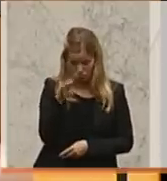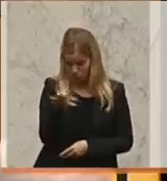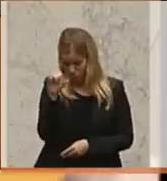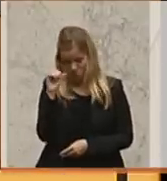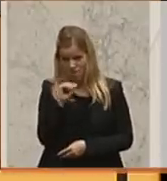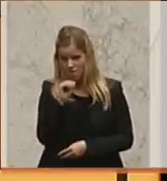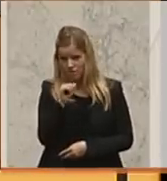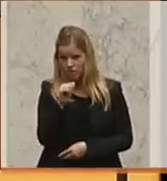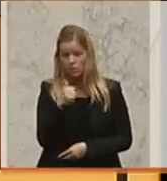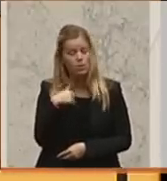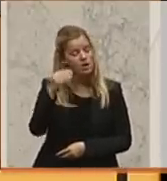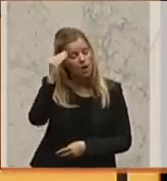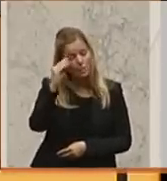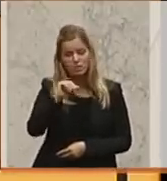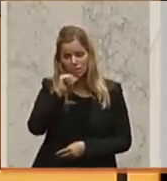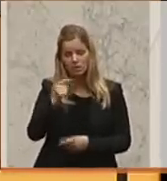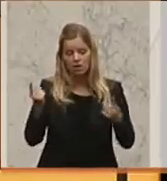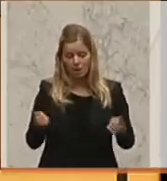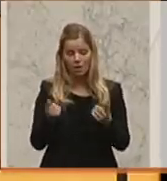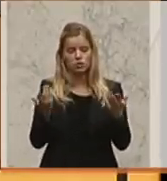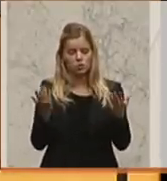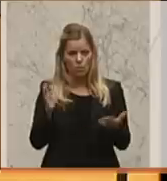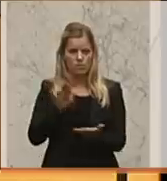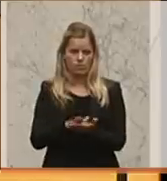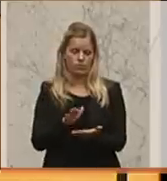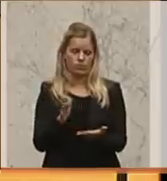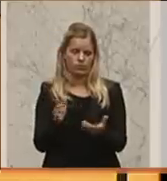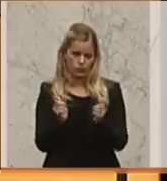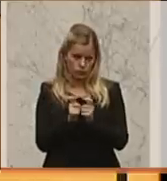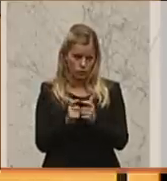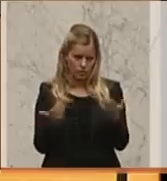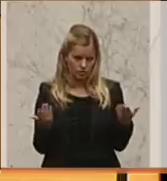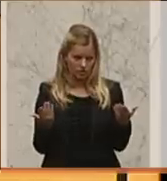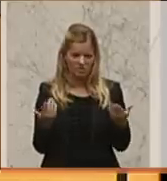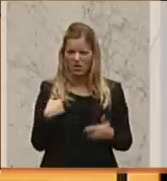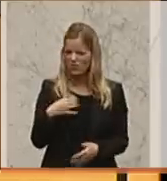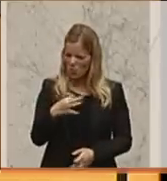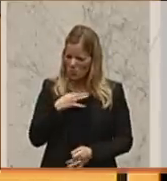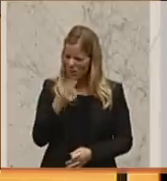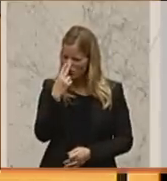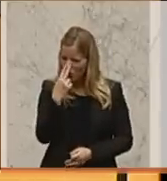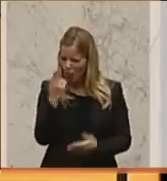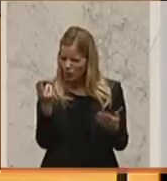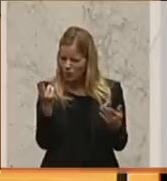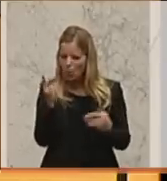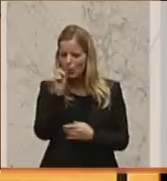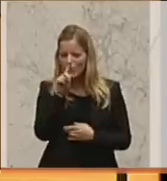nicht, dass das funktioniert hat. Das ist für mich der Versuch, sich ins Medium